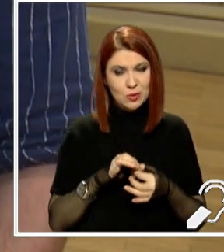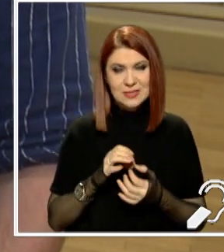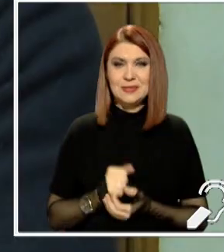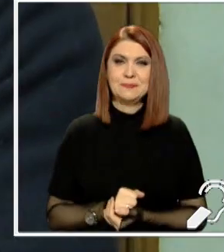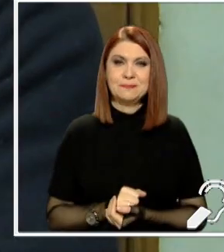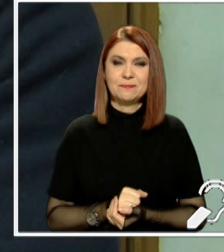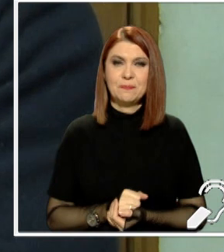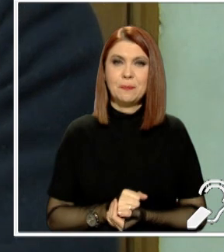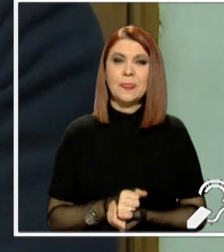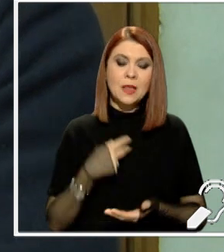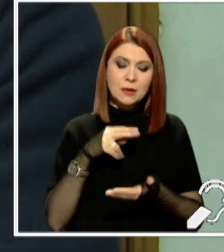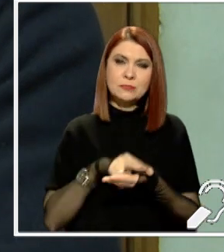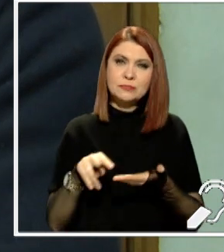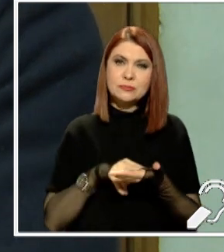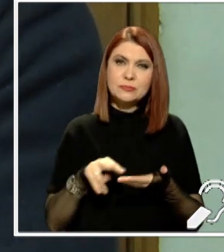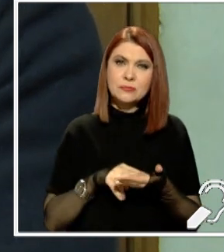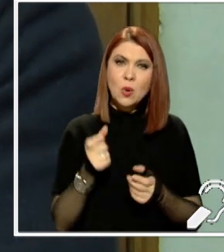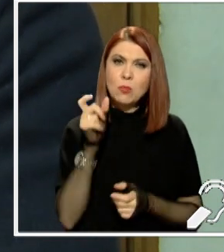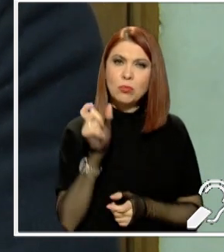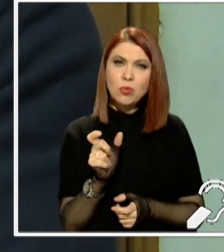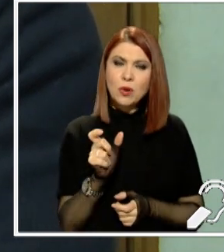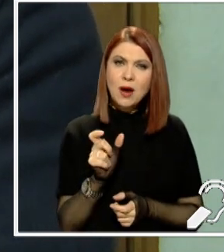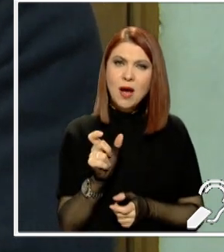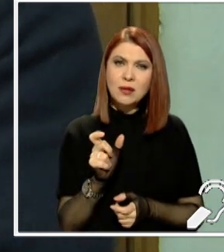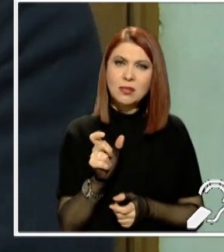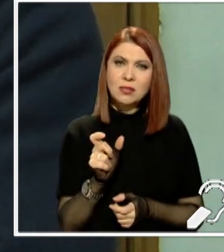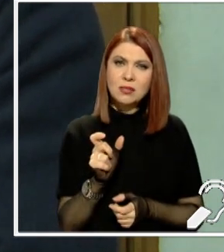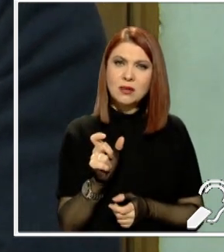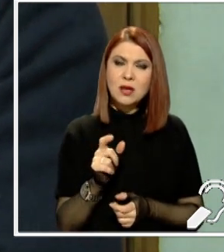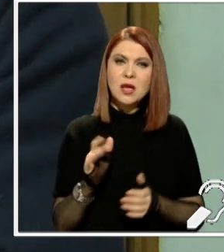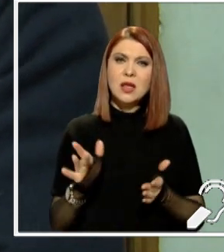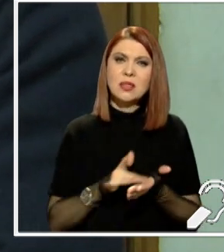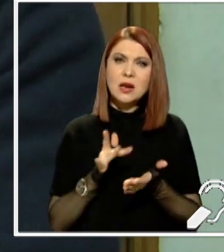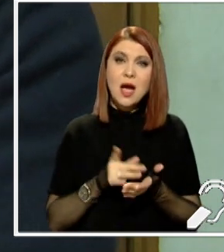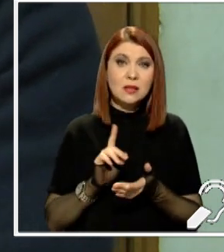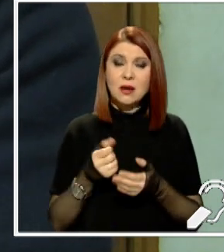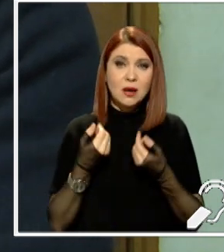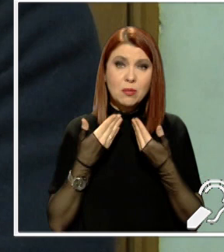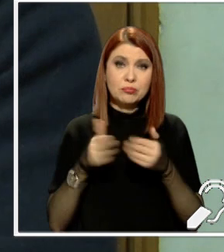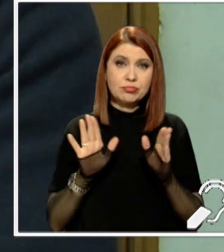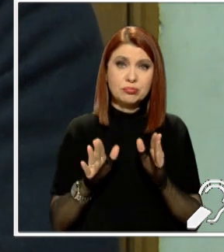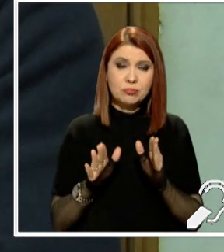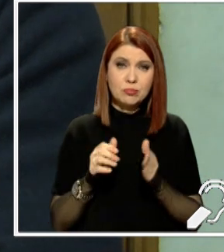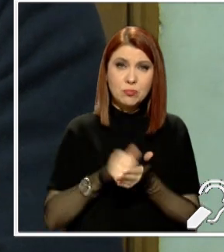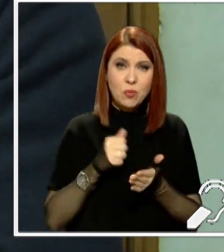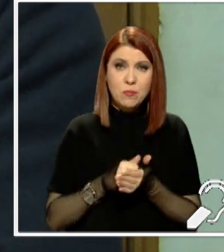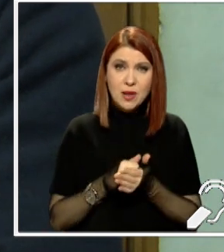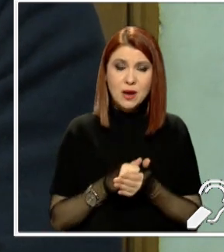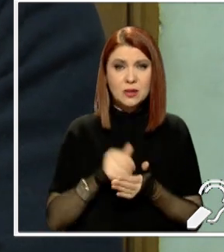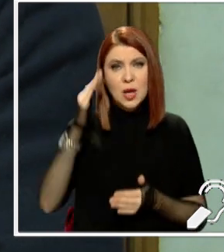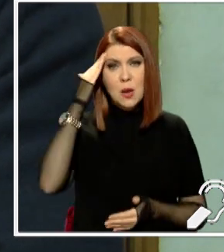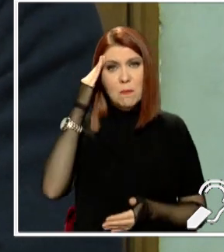asociație. Lecturez un fragment din volumul nepublicat al lui Iancu Zuckerman,